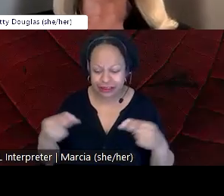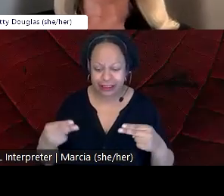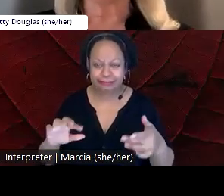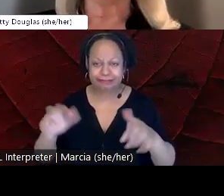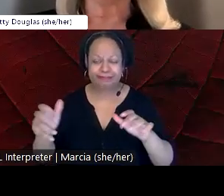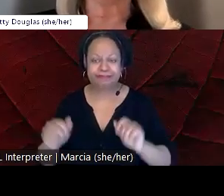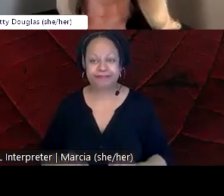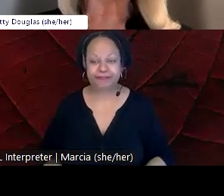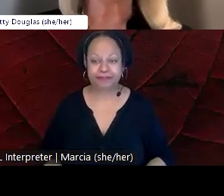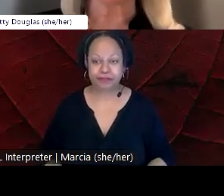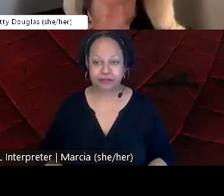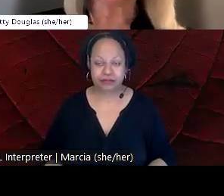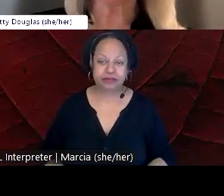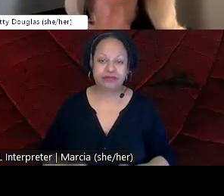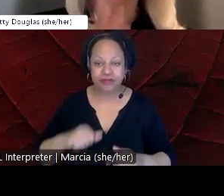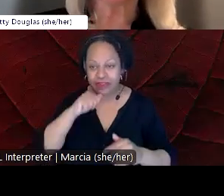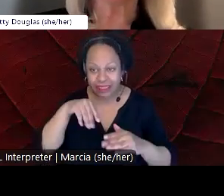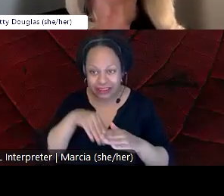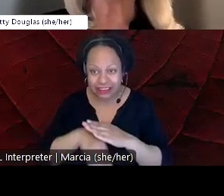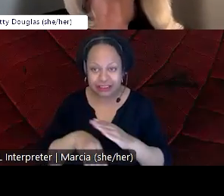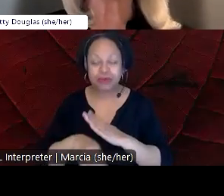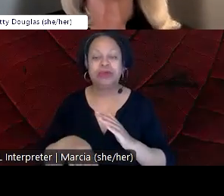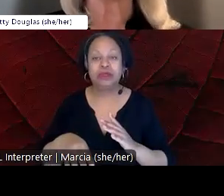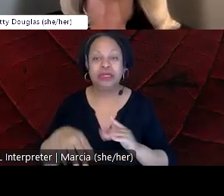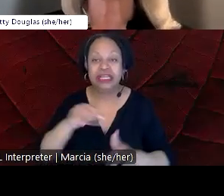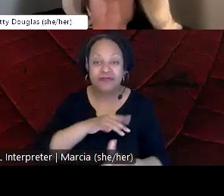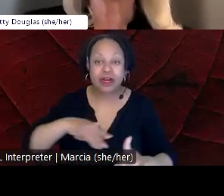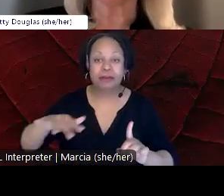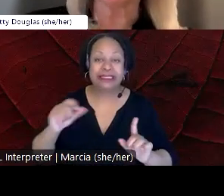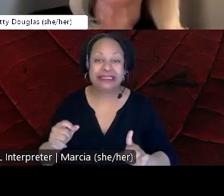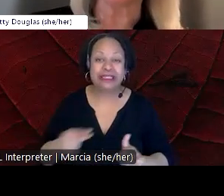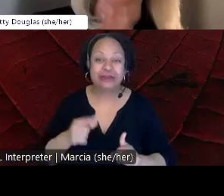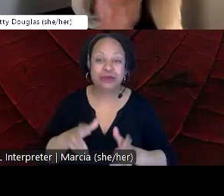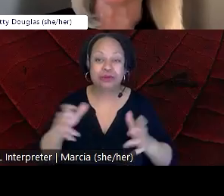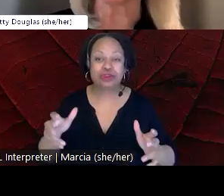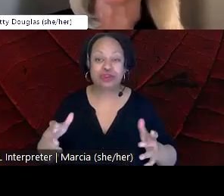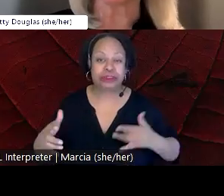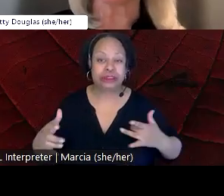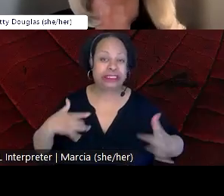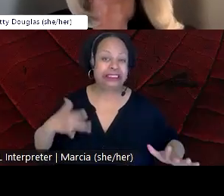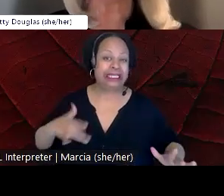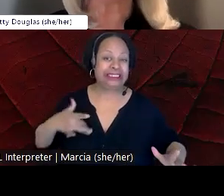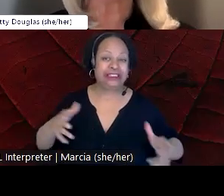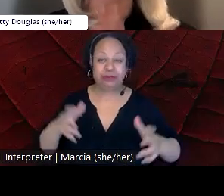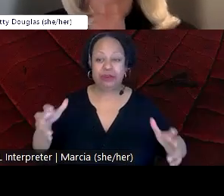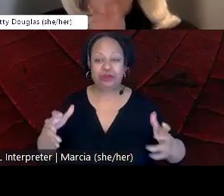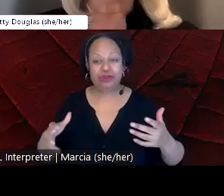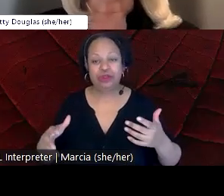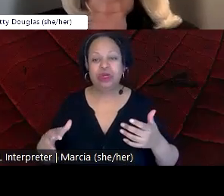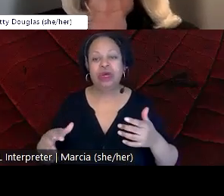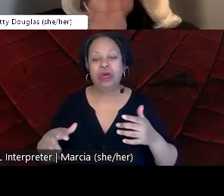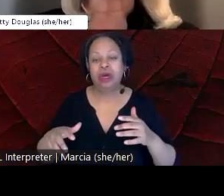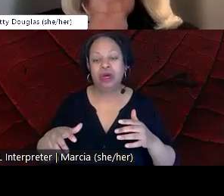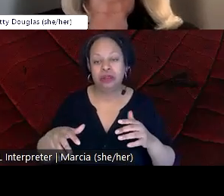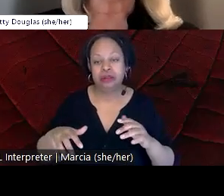And inaccessible sensory Également des environments environnements or sensoriels stigma inaccessibles about different ou ways of également living and de la moving, stigmatisation sur